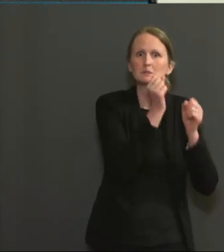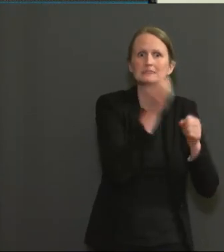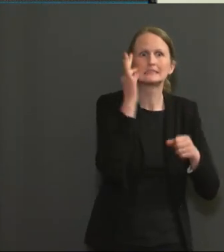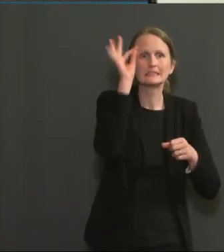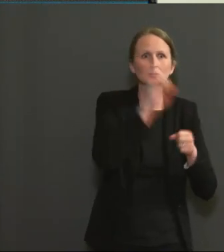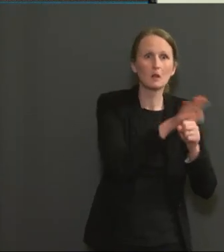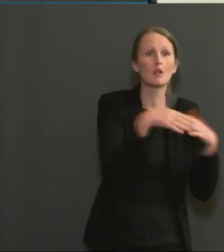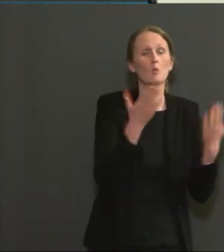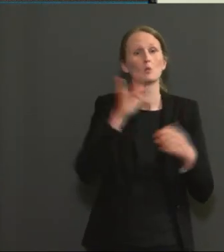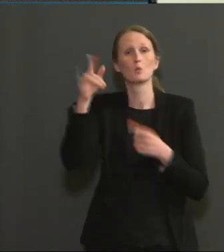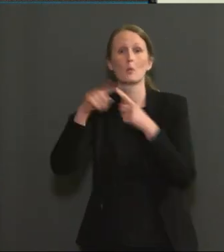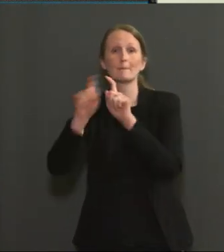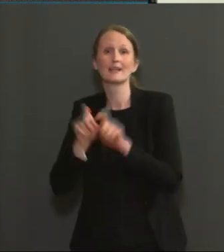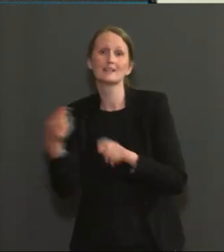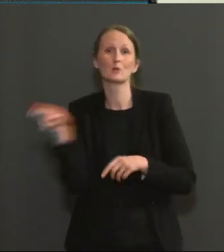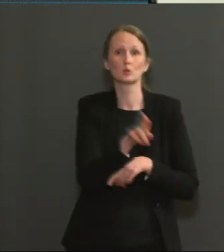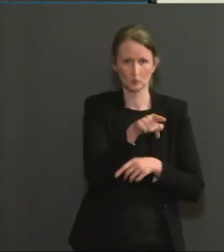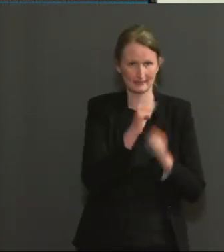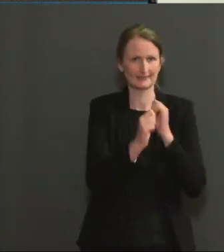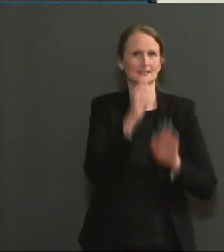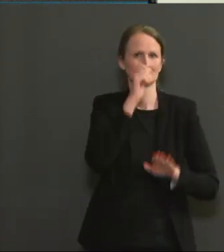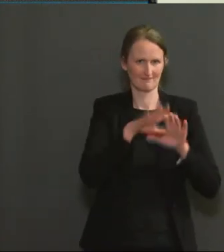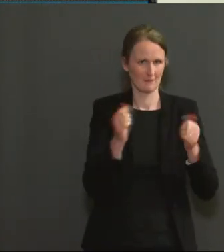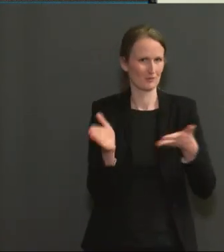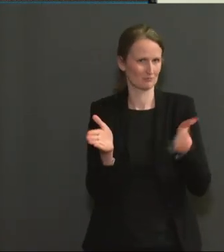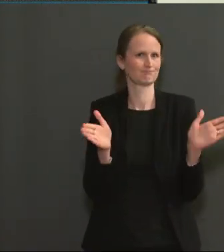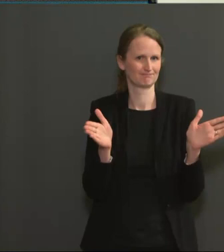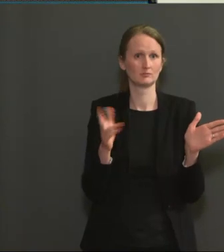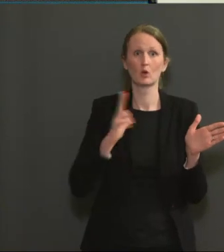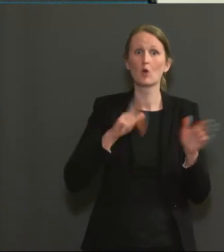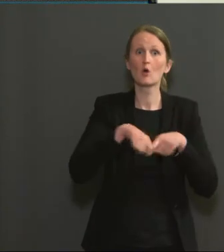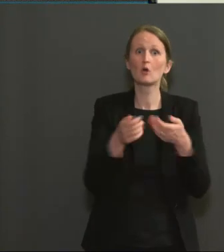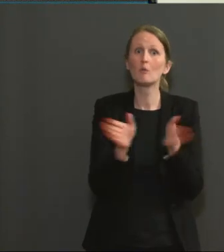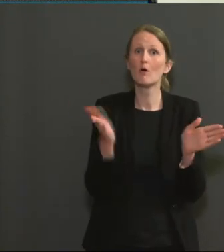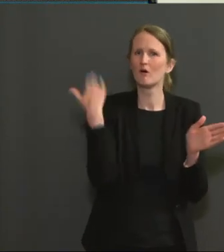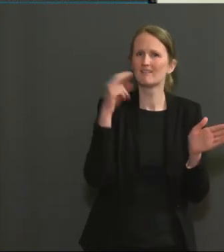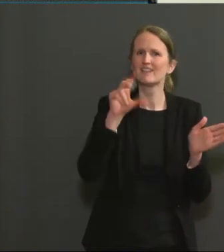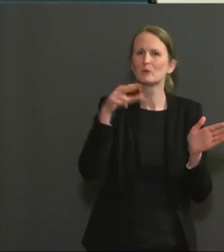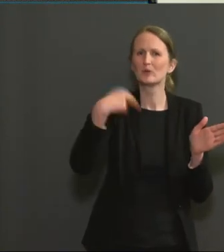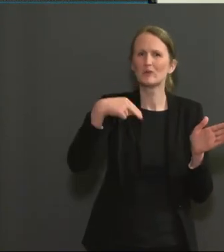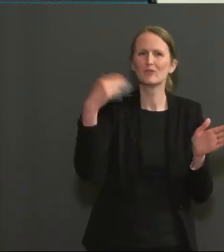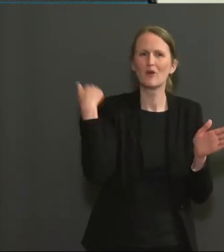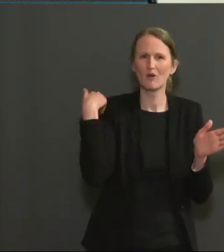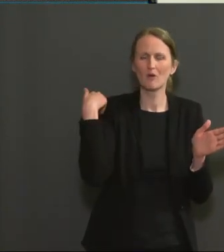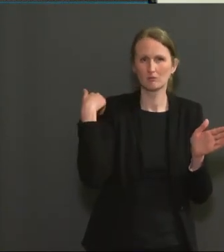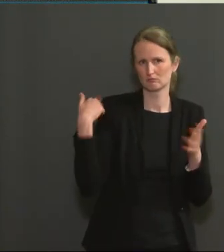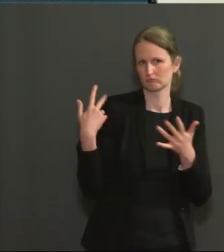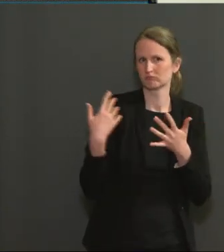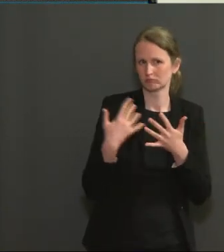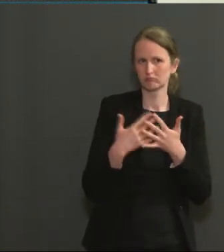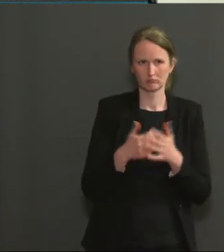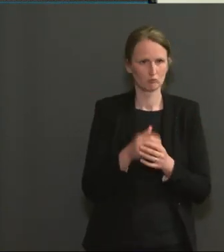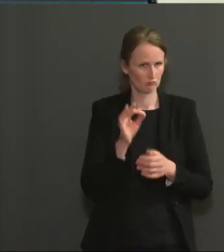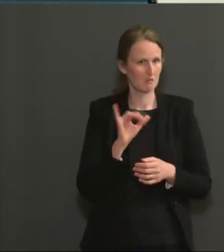23 novembre et dans ce contexte il est clair qu'un certain nombre de tests positifs additionnels ont pu être lié